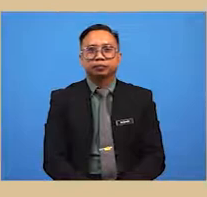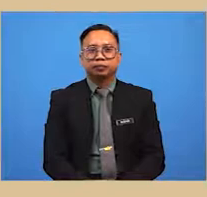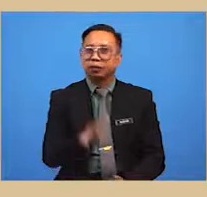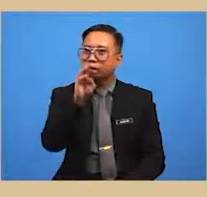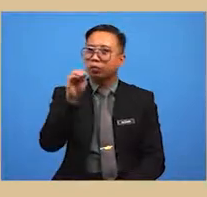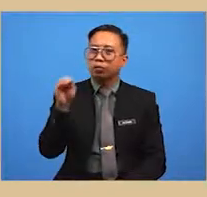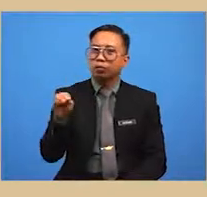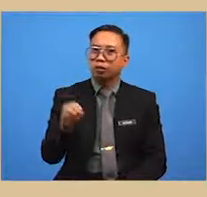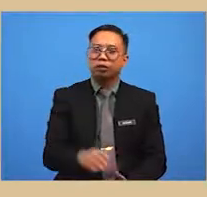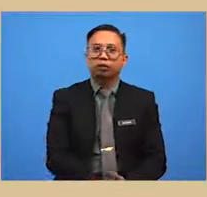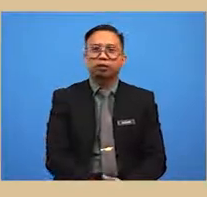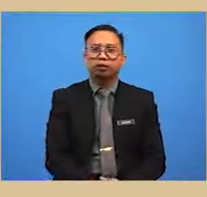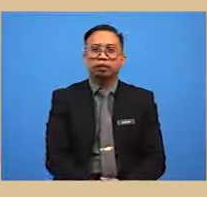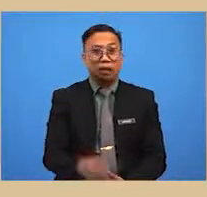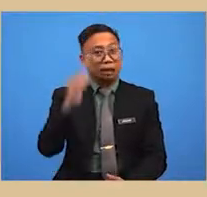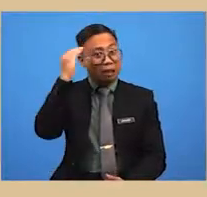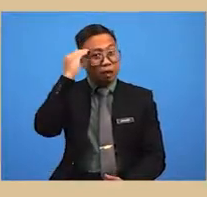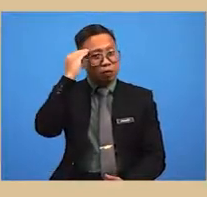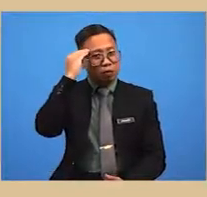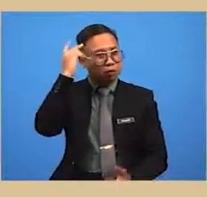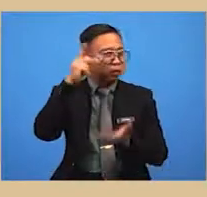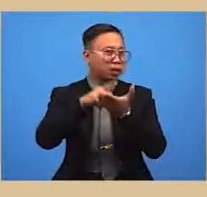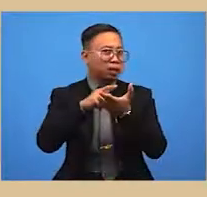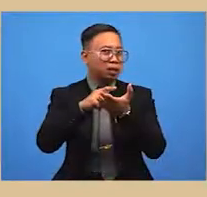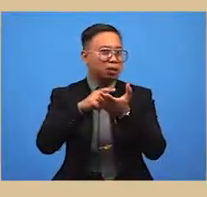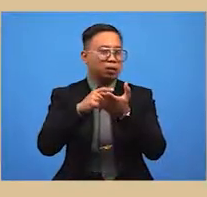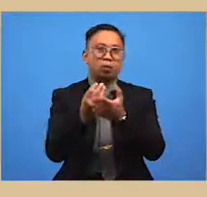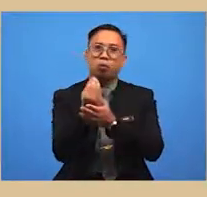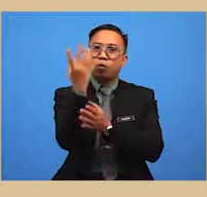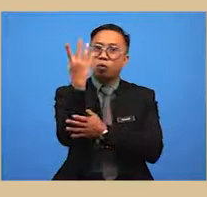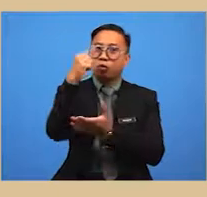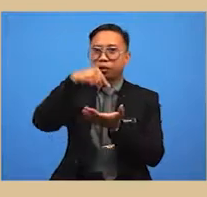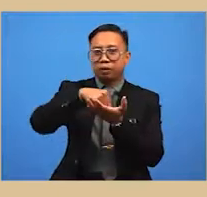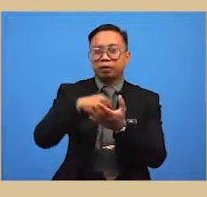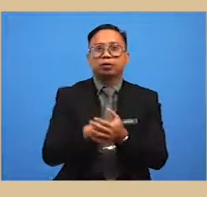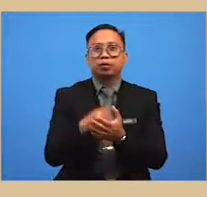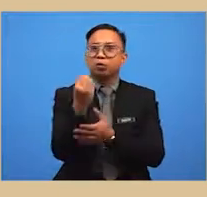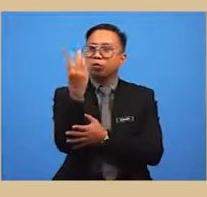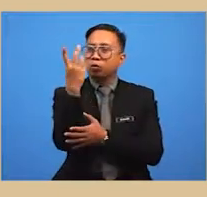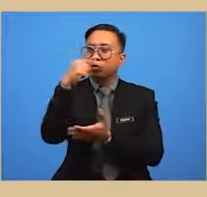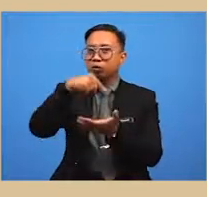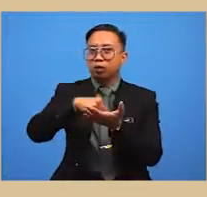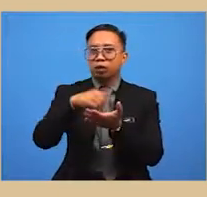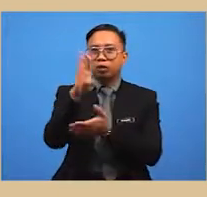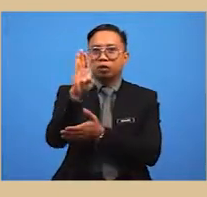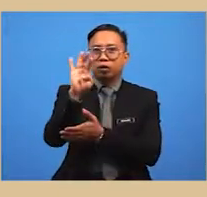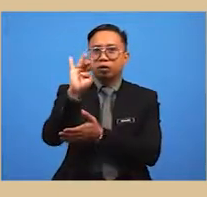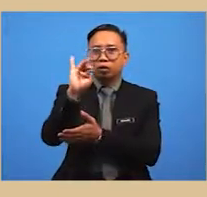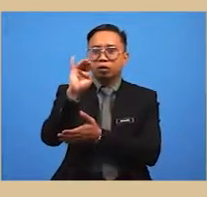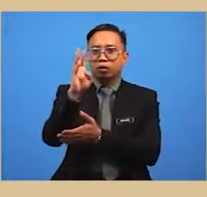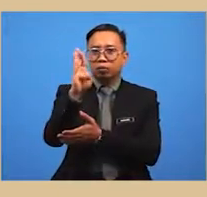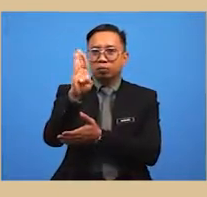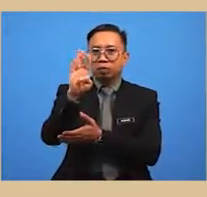Murid-murid kenal? Apakah nama pokok ini? Pokok ini ialah Bryophyllum